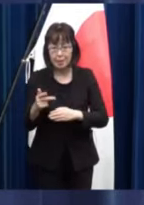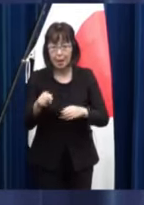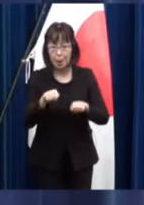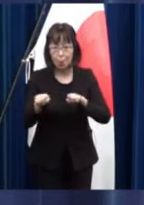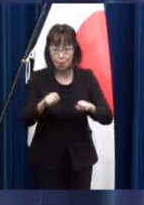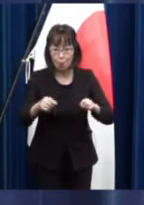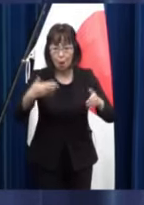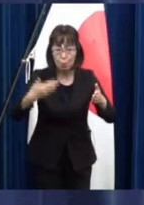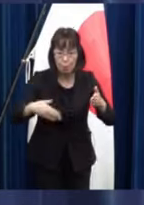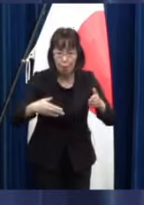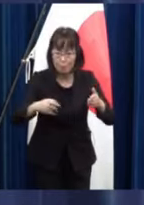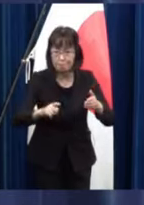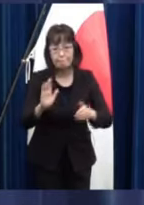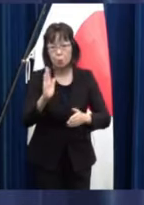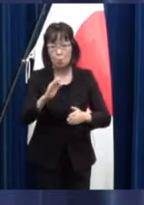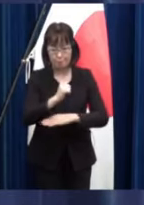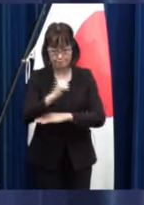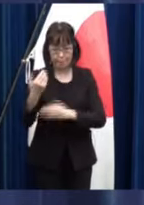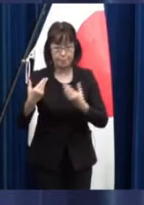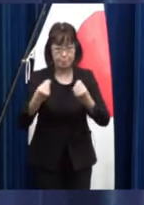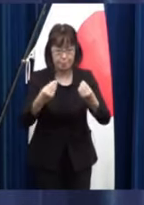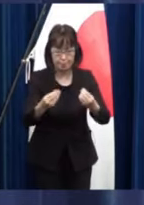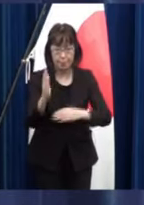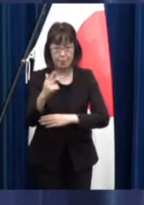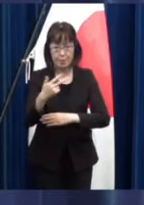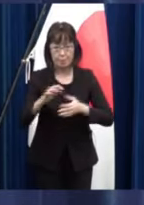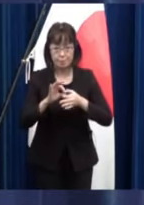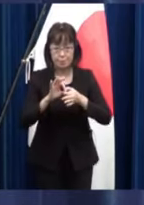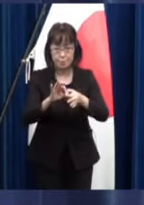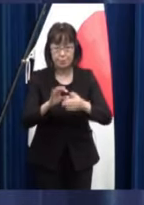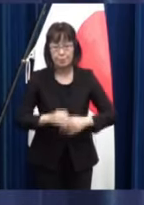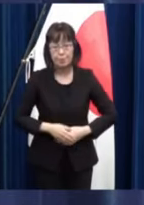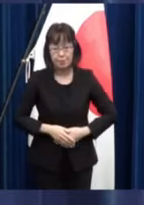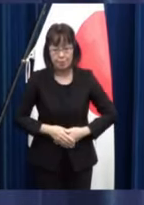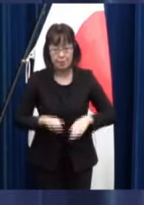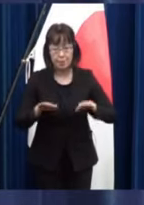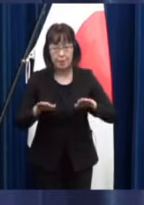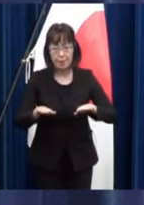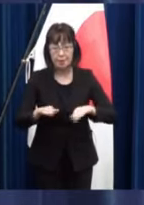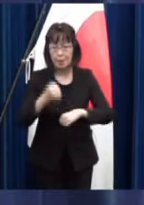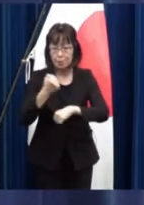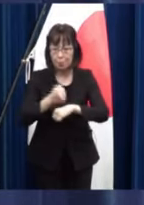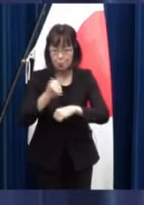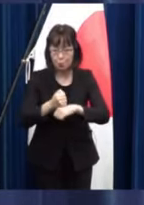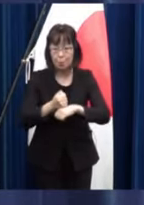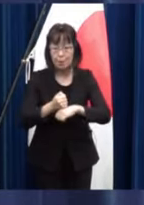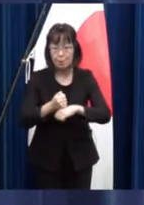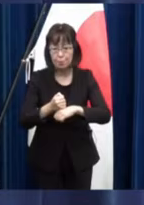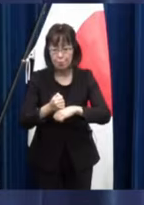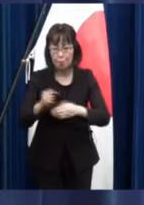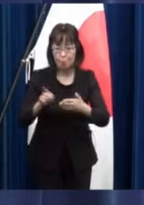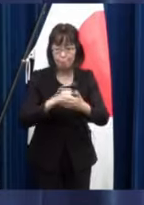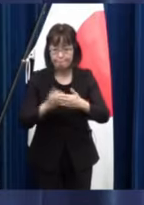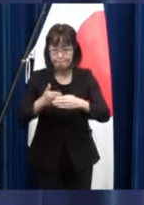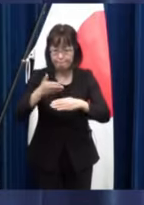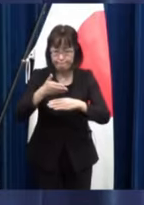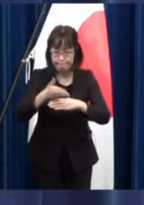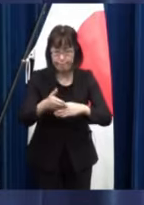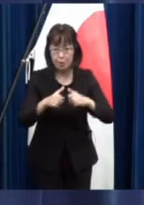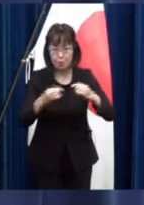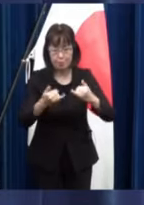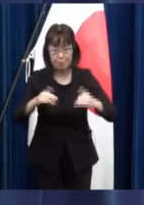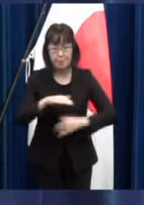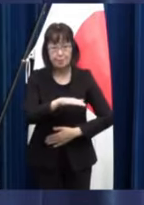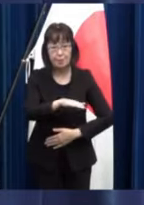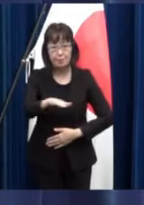許されません。この危機を乗り越えて、すべての全国民の皆様が安心